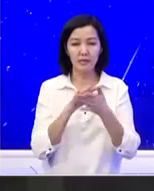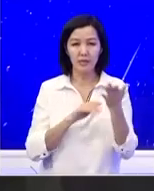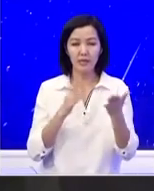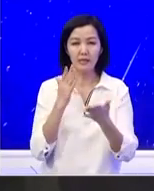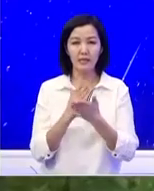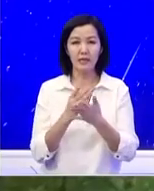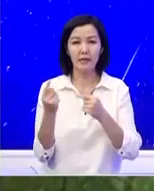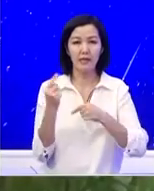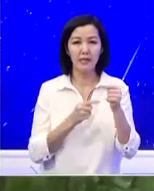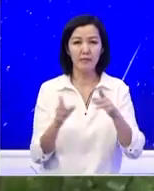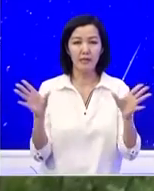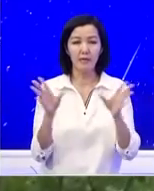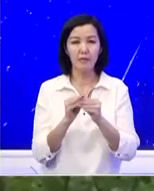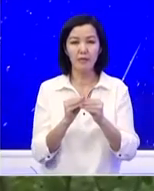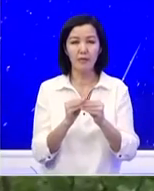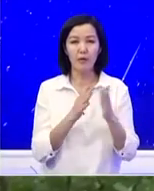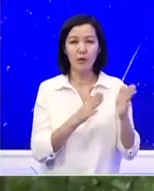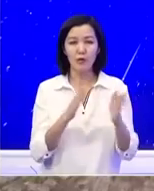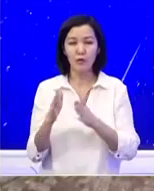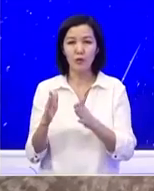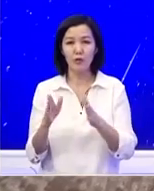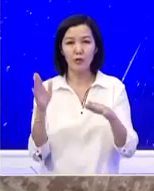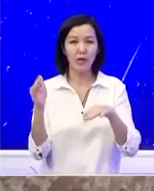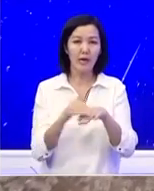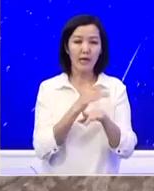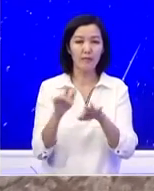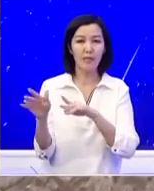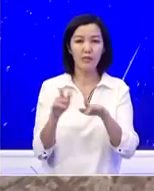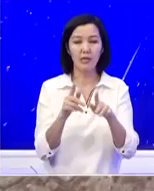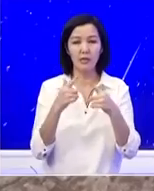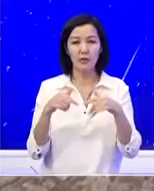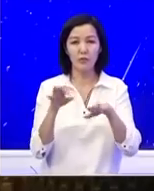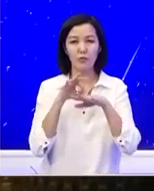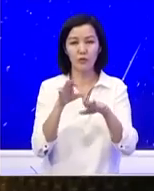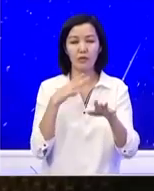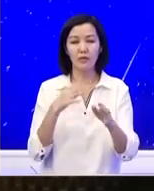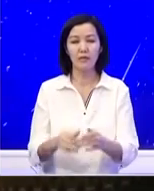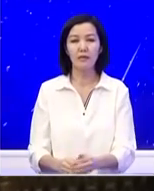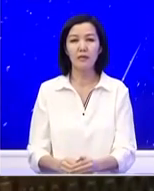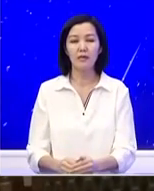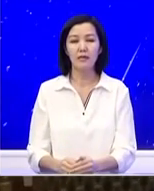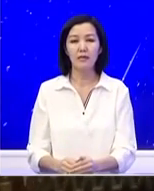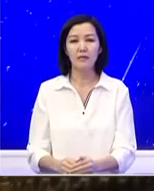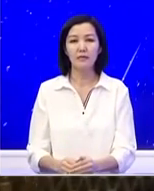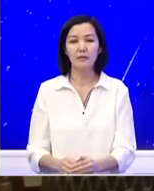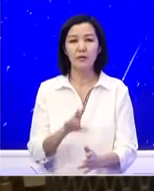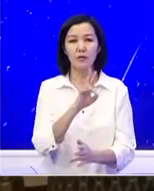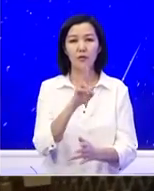жергілікті кәсіпкерлермен бірлесіп, жүйелі түрде қайырымдылық шараларын ұйымдастырған. Аудандық Нұр